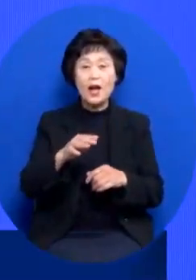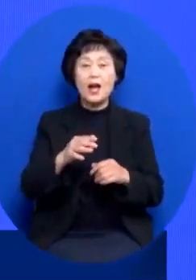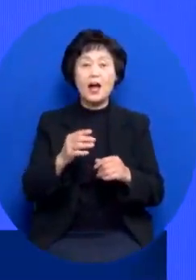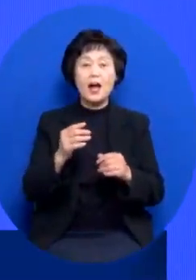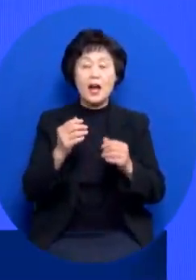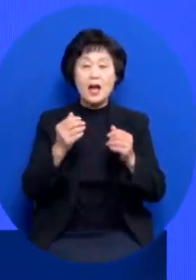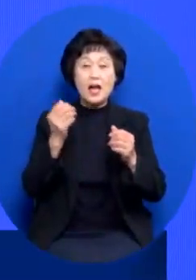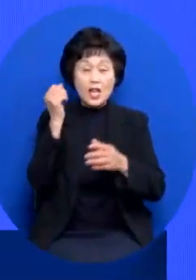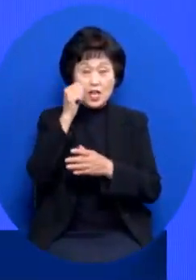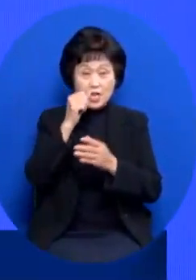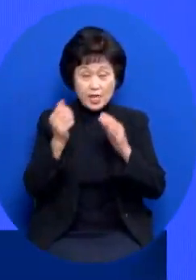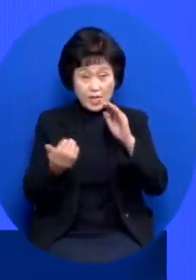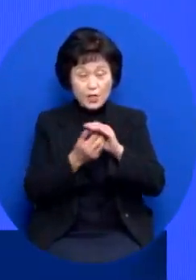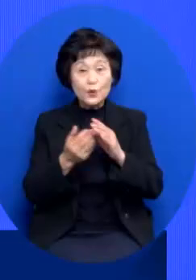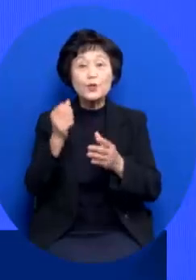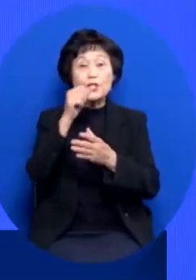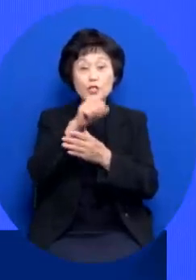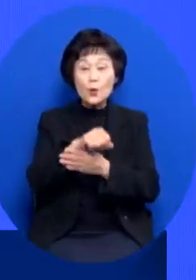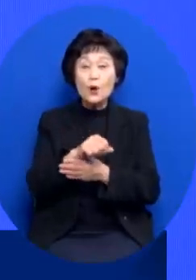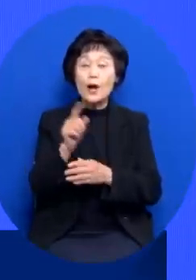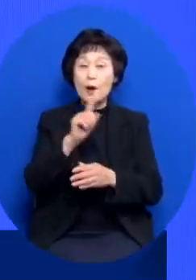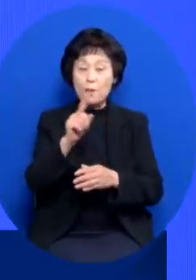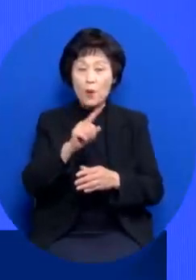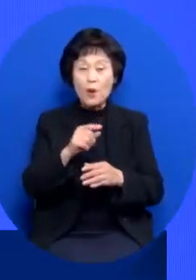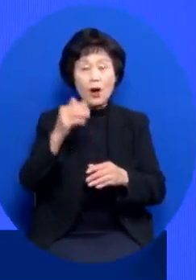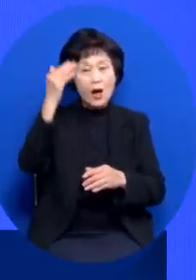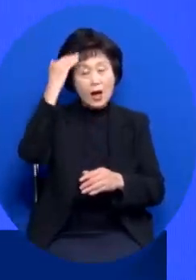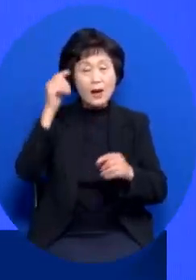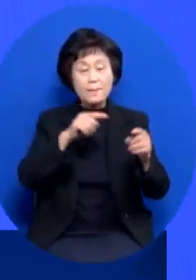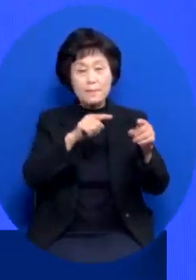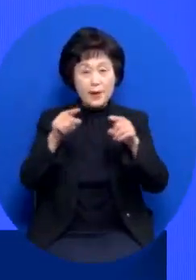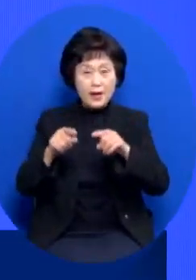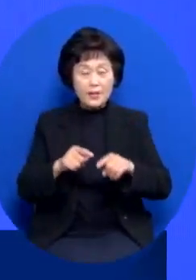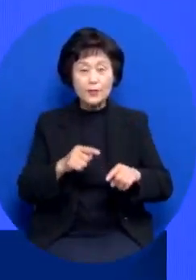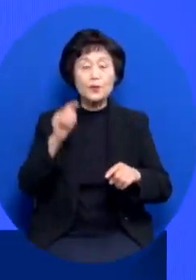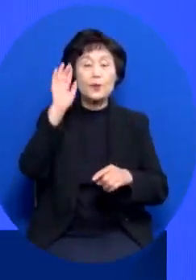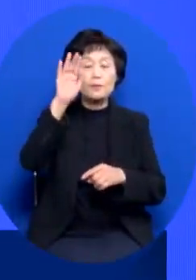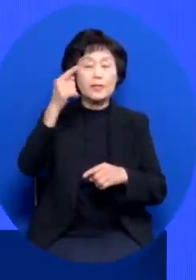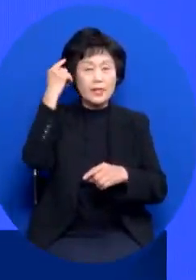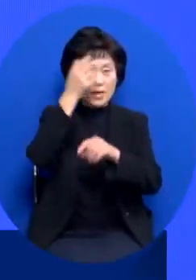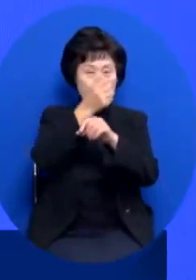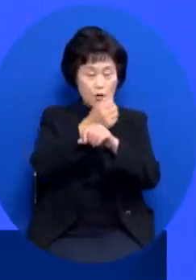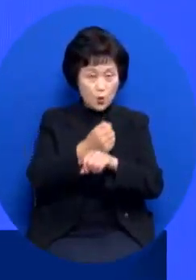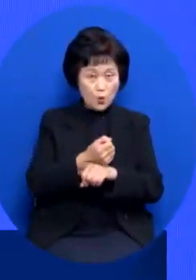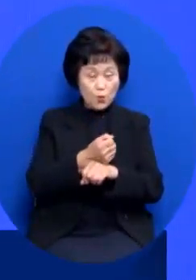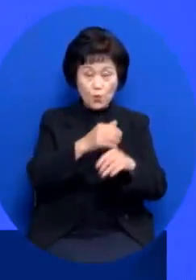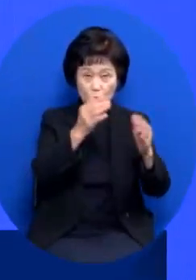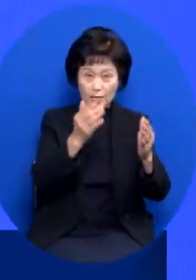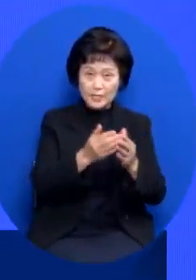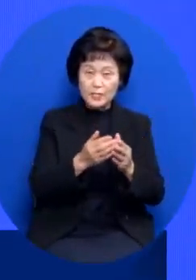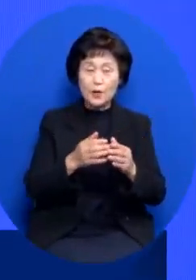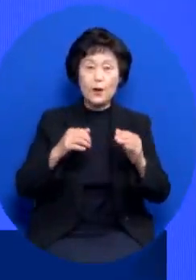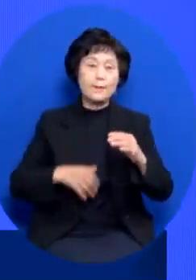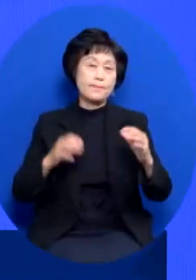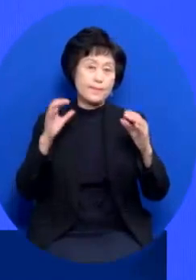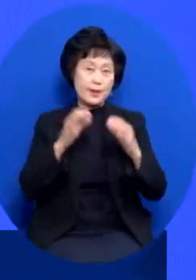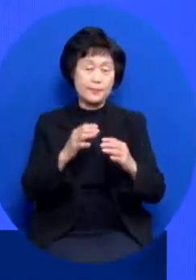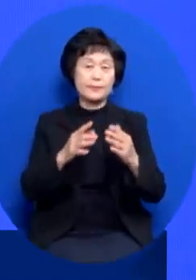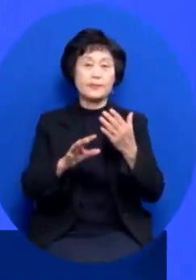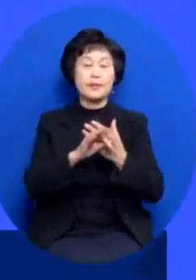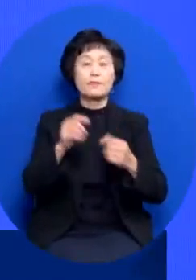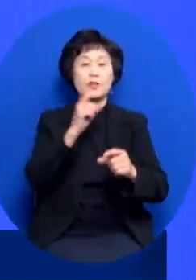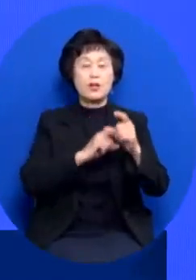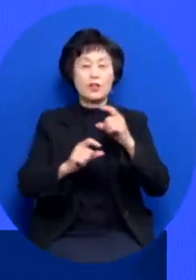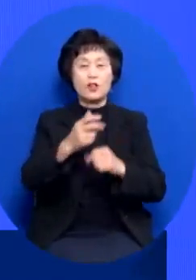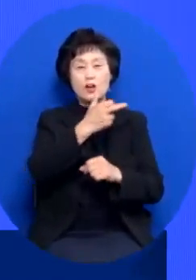오늘 출범하는 한반도 미래인구연구원과 공유하고 협력해 나간다면 더 큰